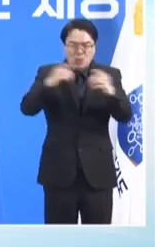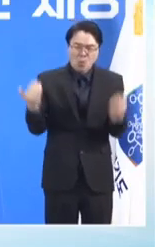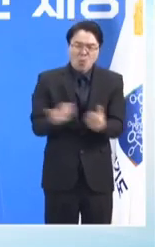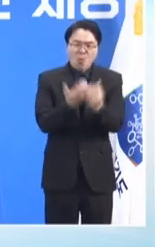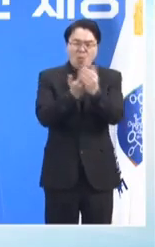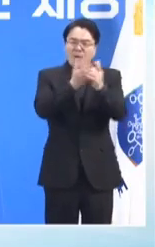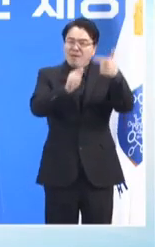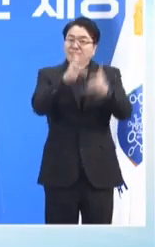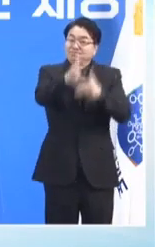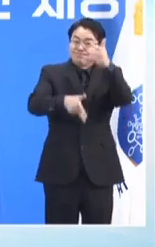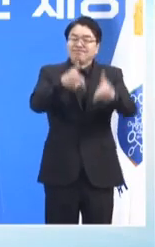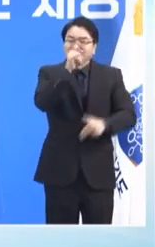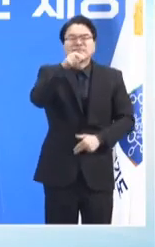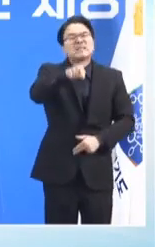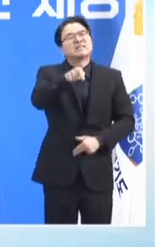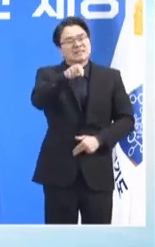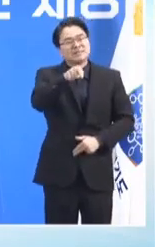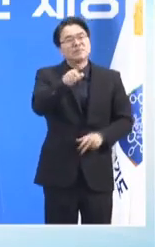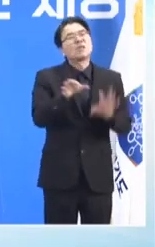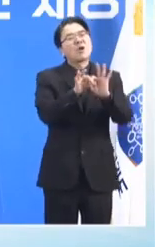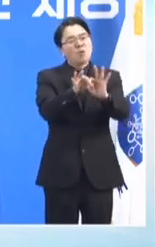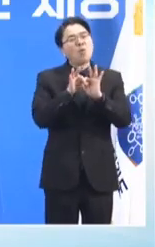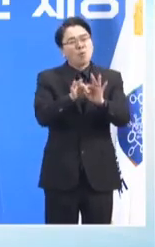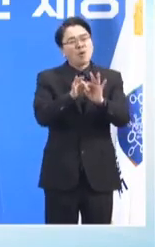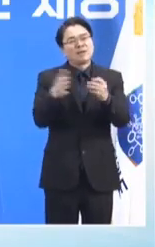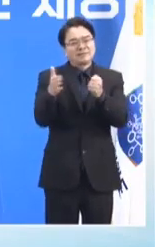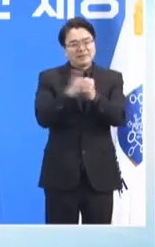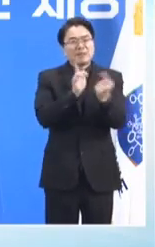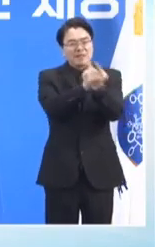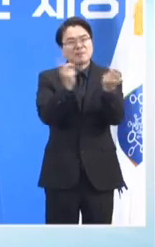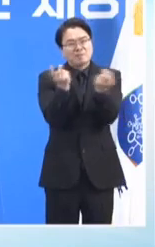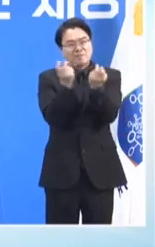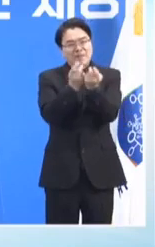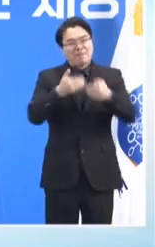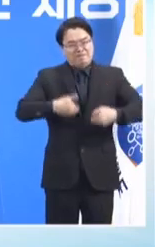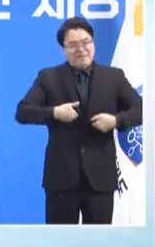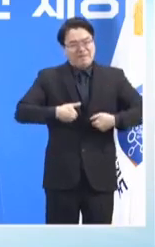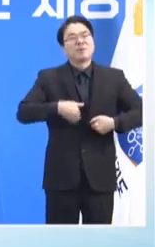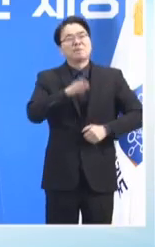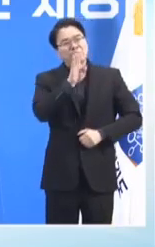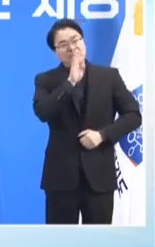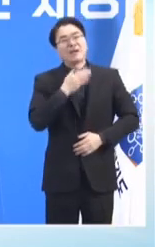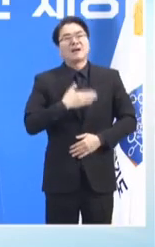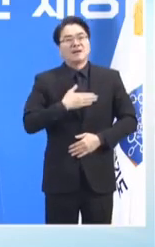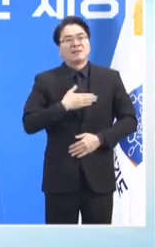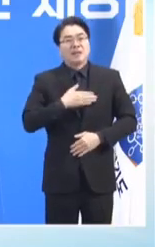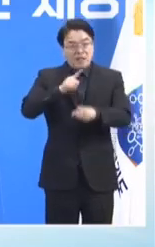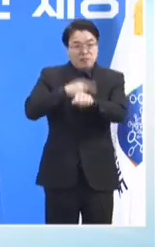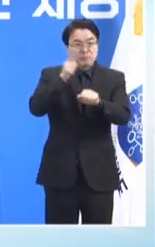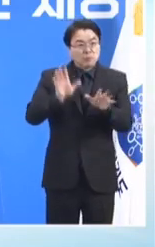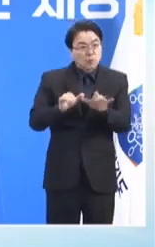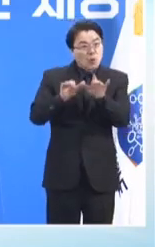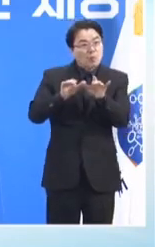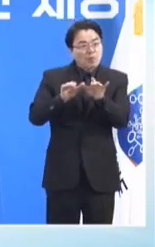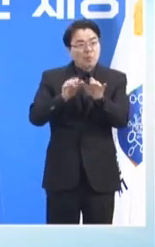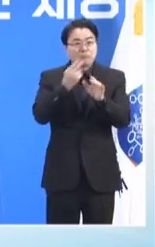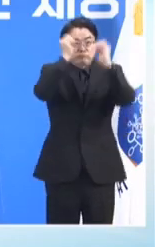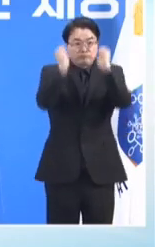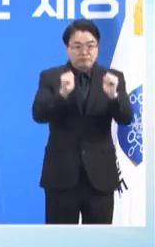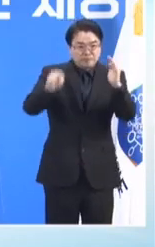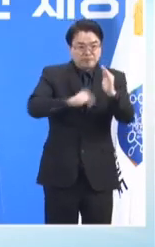활발한 경기도에서 관련 대책 마련이 시급한 실정입니다. 야생조류는 생태계